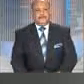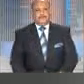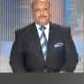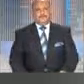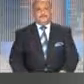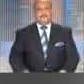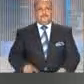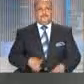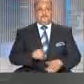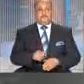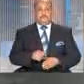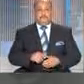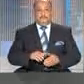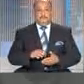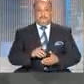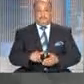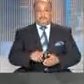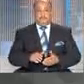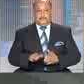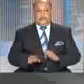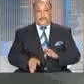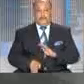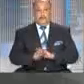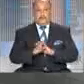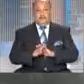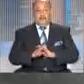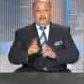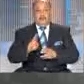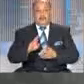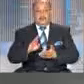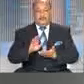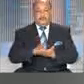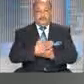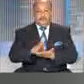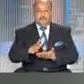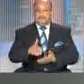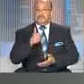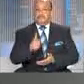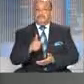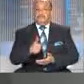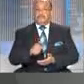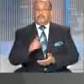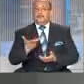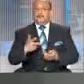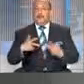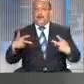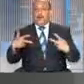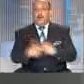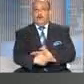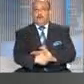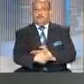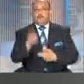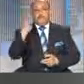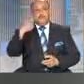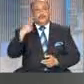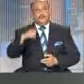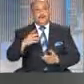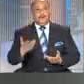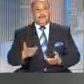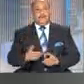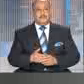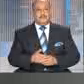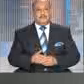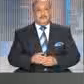شباب وأهالي ولايتي مدنين وتطاوين أعادوا الملف إلى واجهة الأحداث مطالبين باستئناف